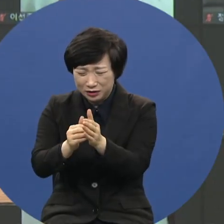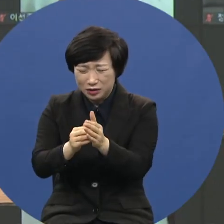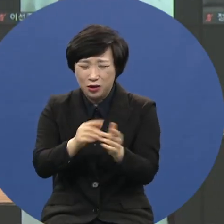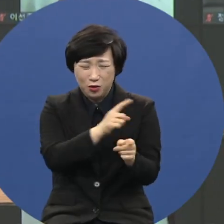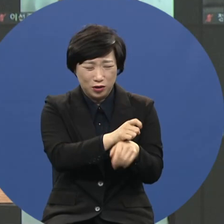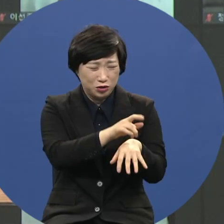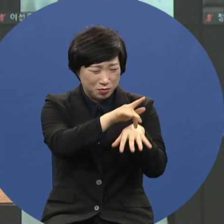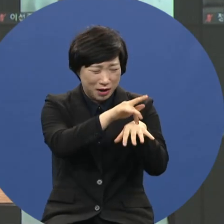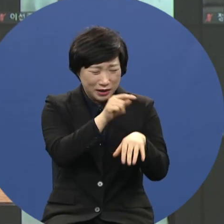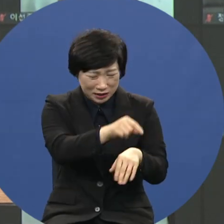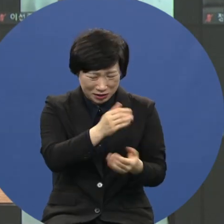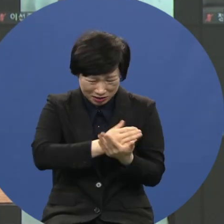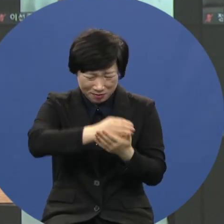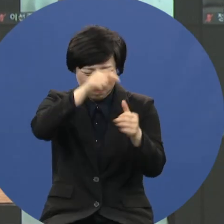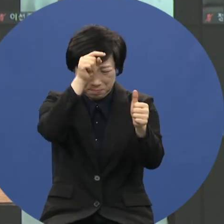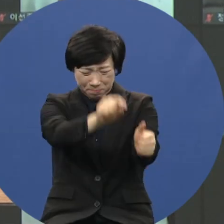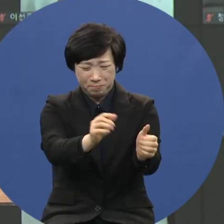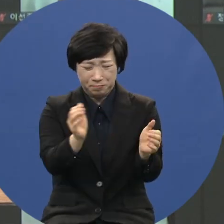원수야